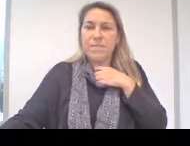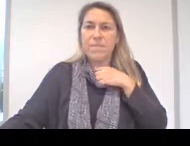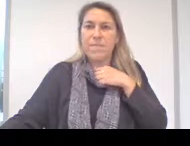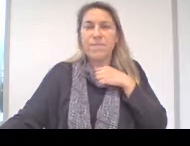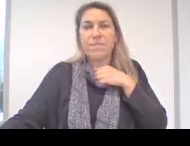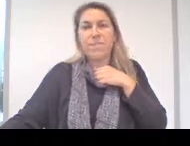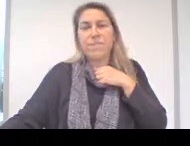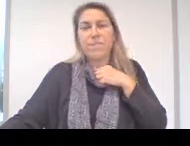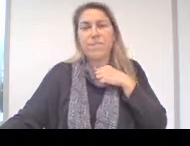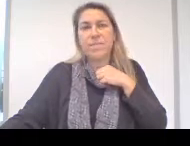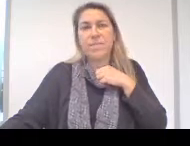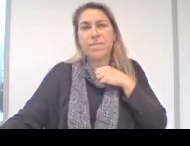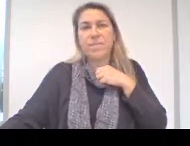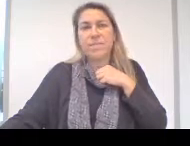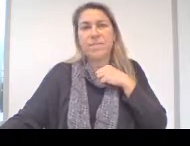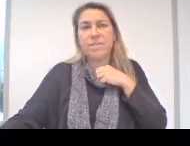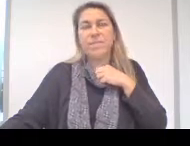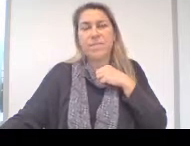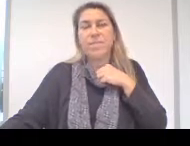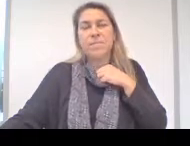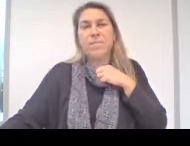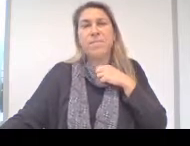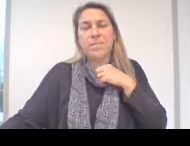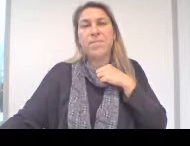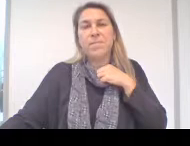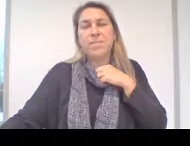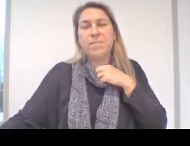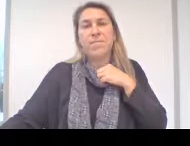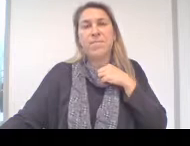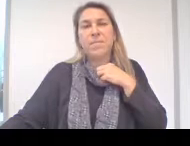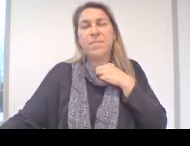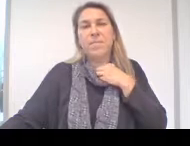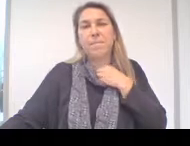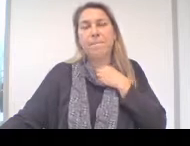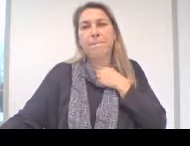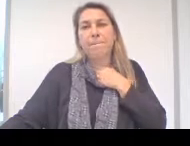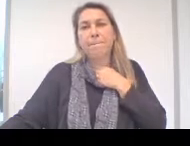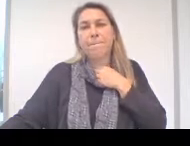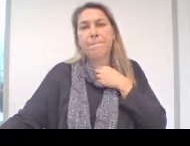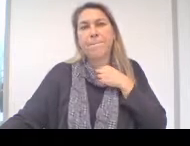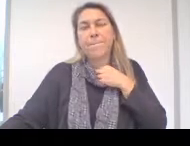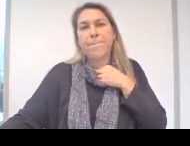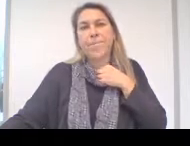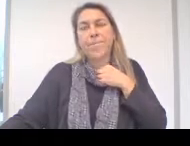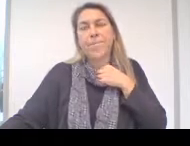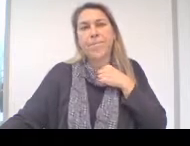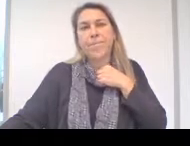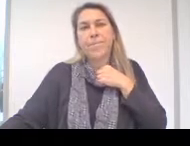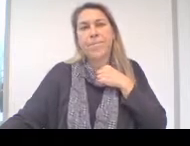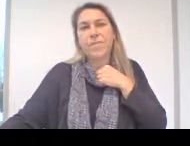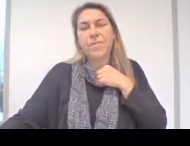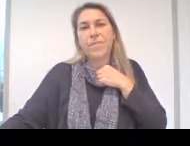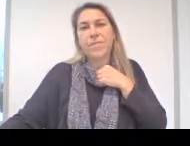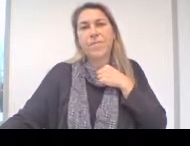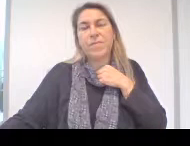quand même, hein. On est aussi en lien avec du public, des vacanciers, des clients, et l'objectif, c'est quand même aussi de répondre à